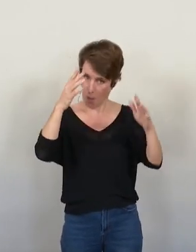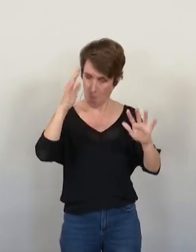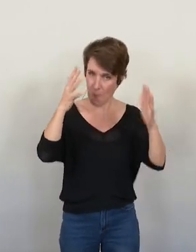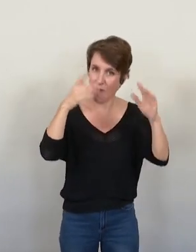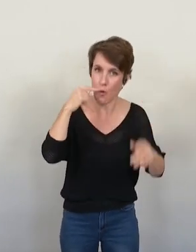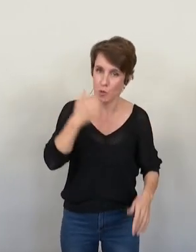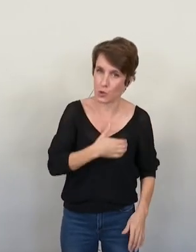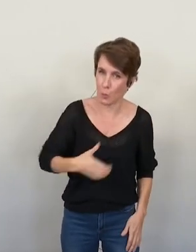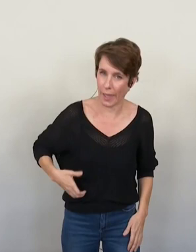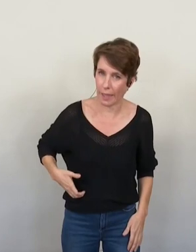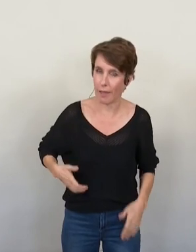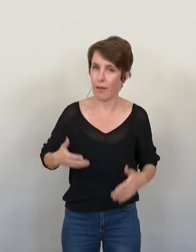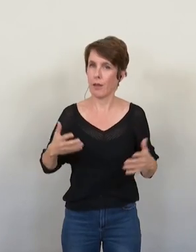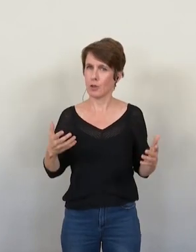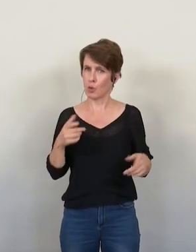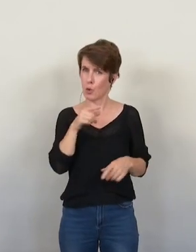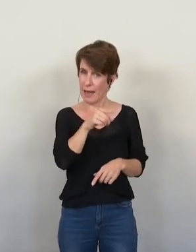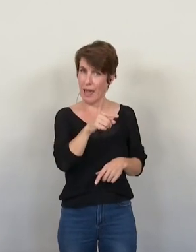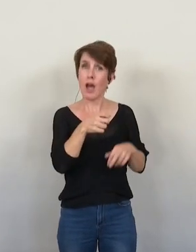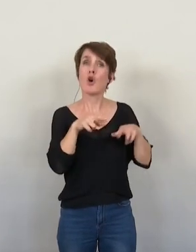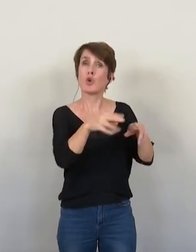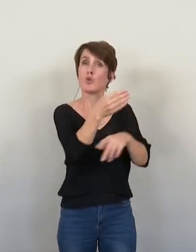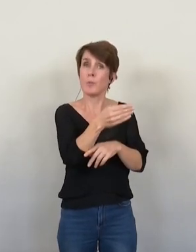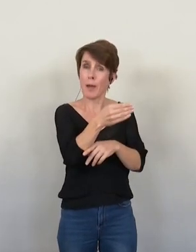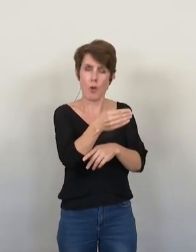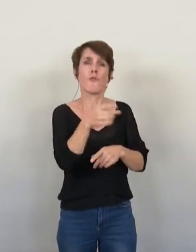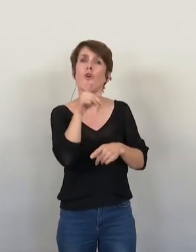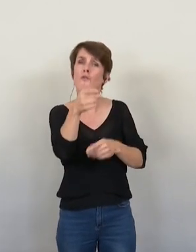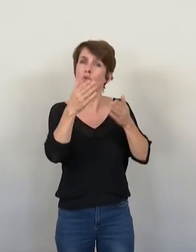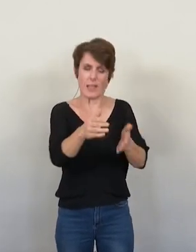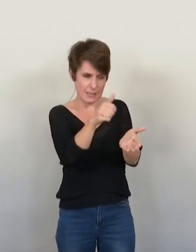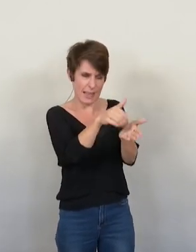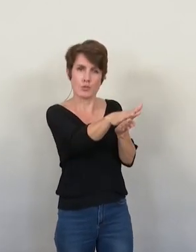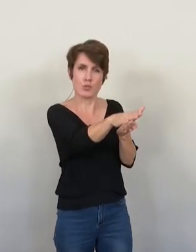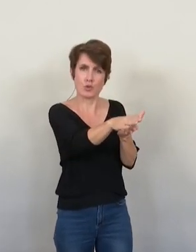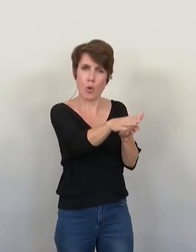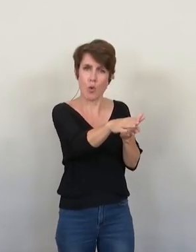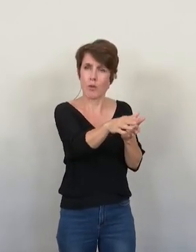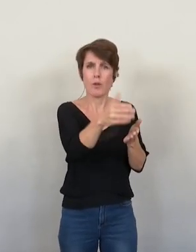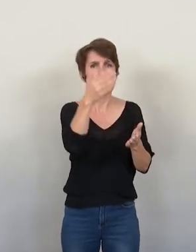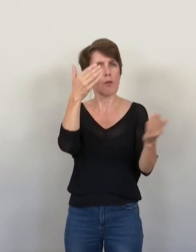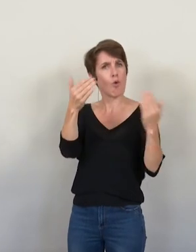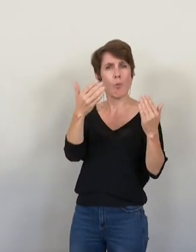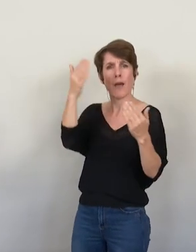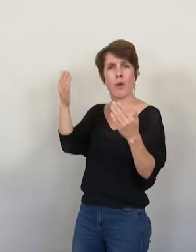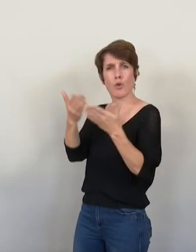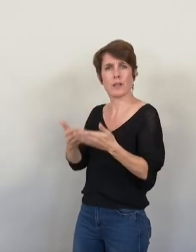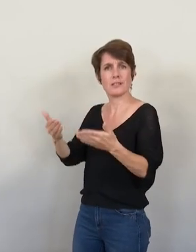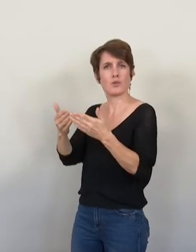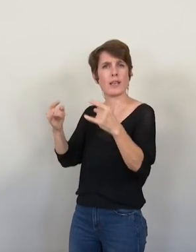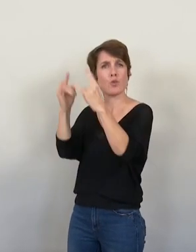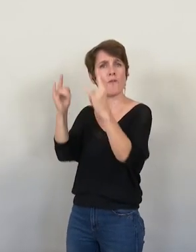vous prenez un arrêté d'expulsion pour le 30 marbuf pouvez-vous m'expliquer quelle est la différence avec la situation de la Villa